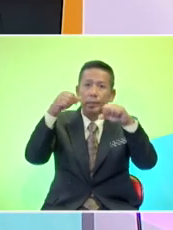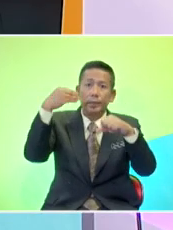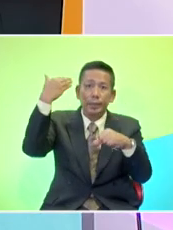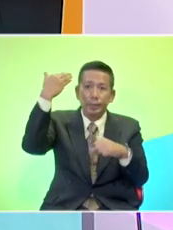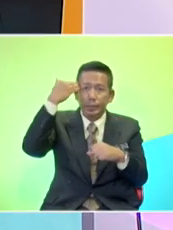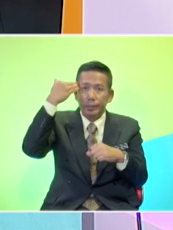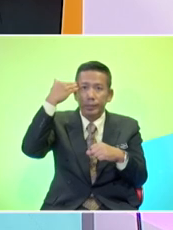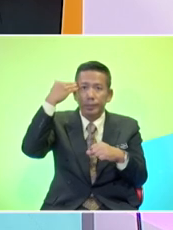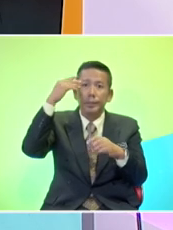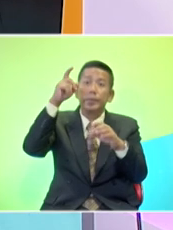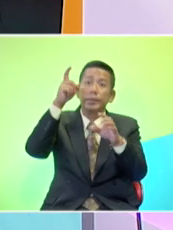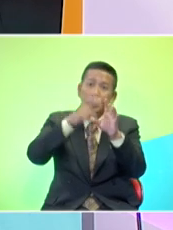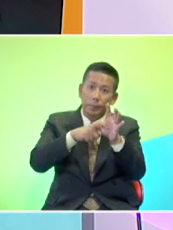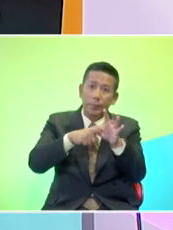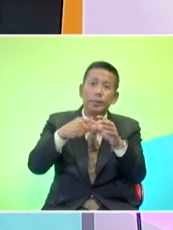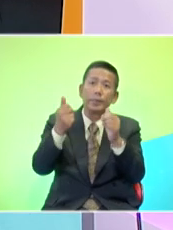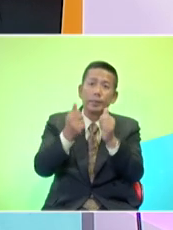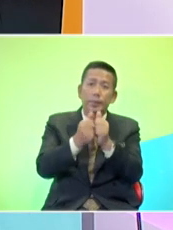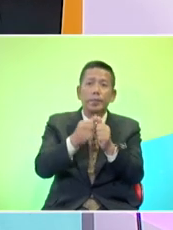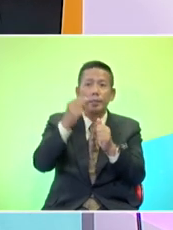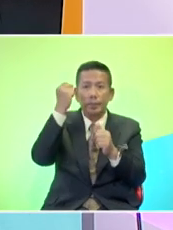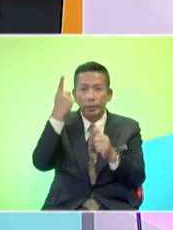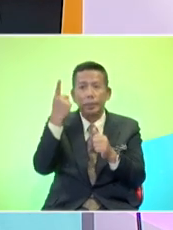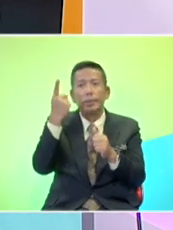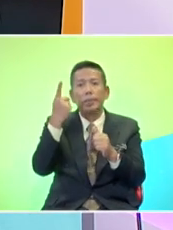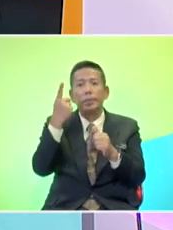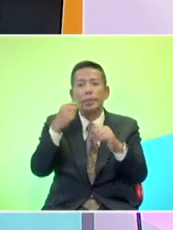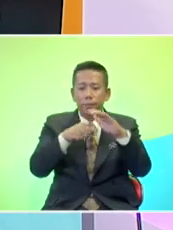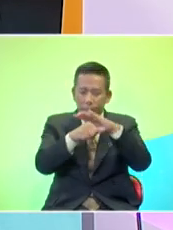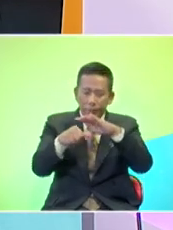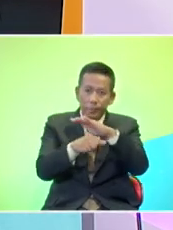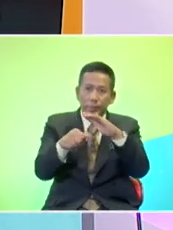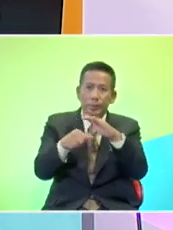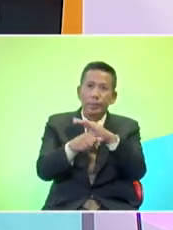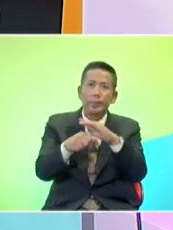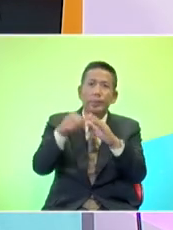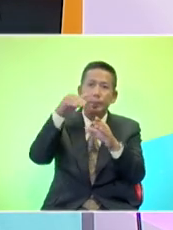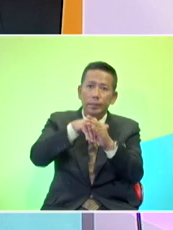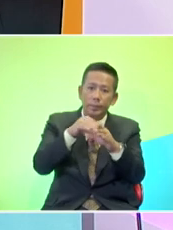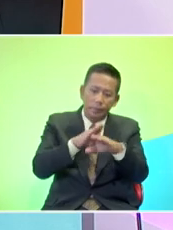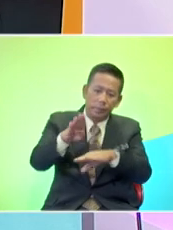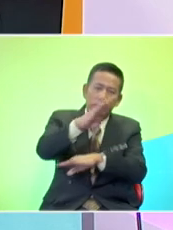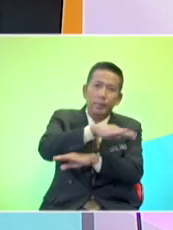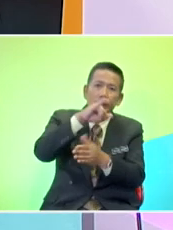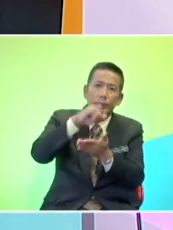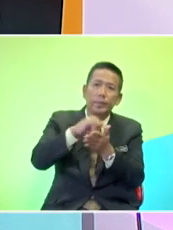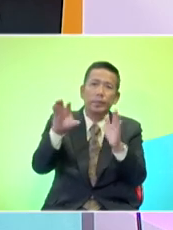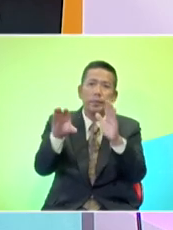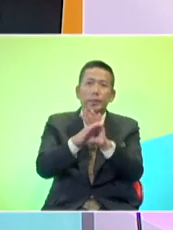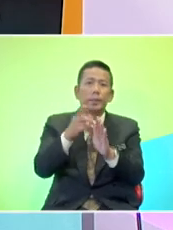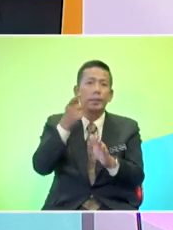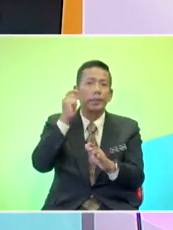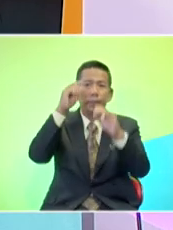mengenai dengan kefahaman ataupun pengetahuan akses dalam sebuah bidang itu sendiri ya contohnya tadi